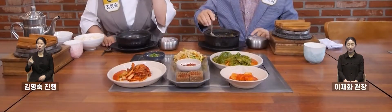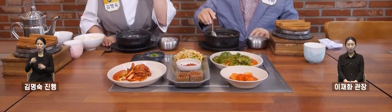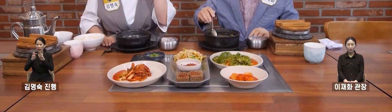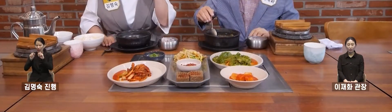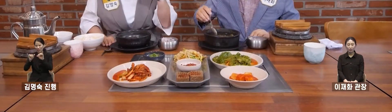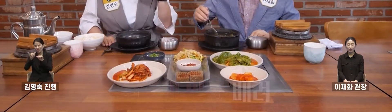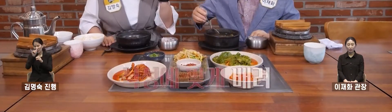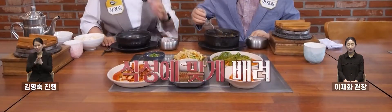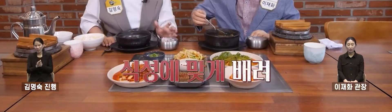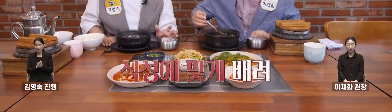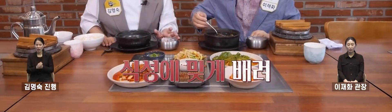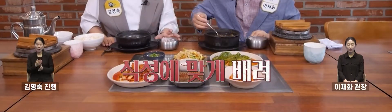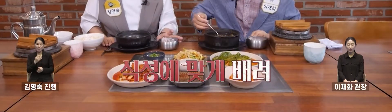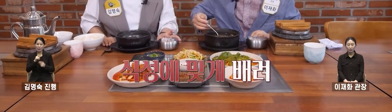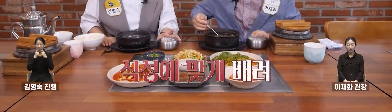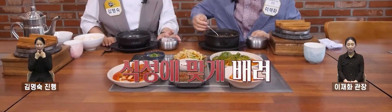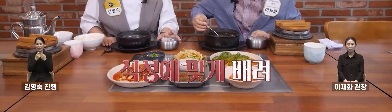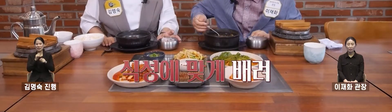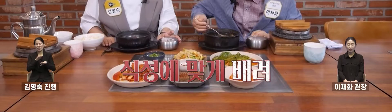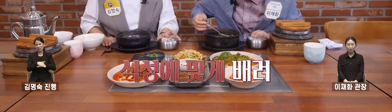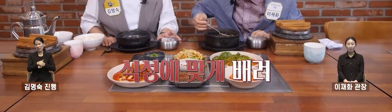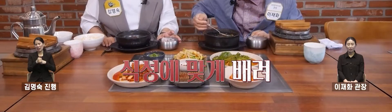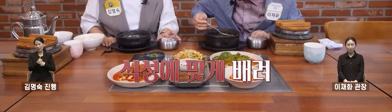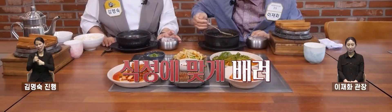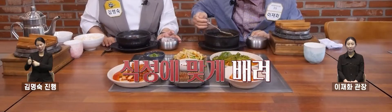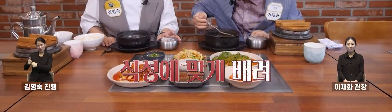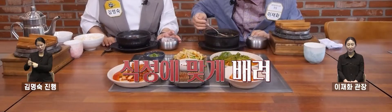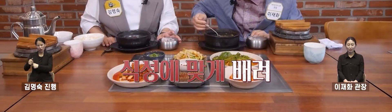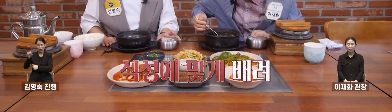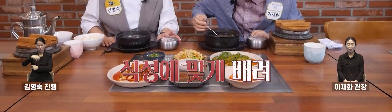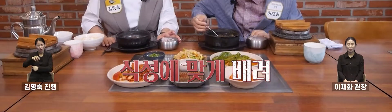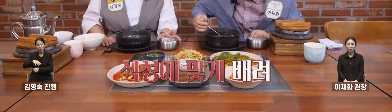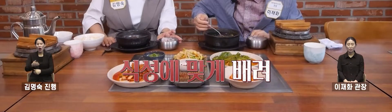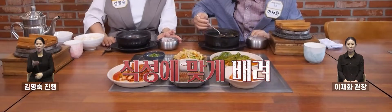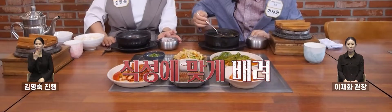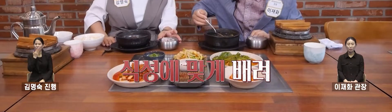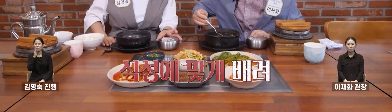그러니까 식성에 맞게 이렇게 예. 뿌려서 드시면 될 것